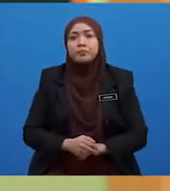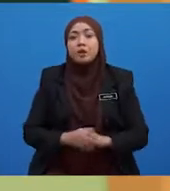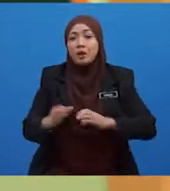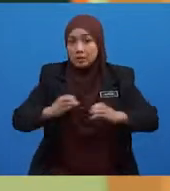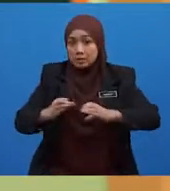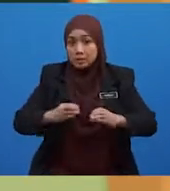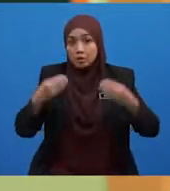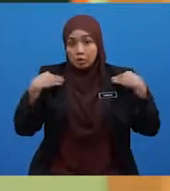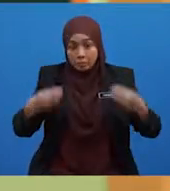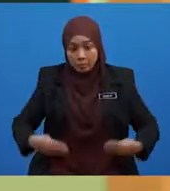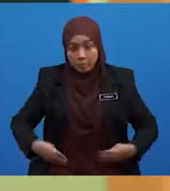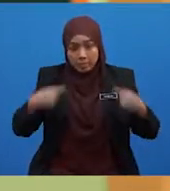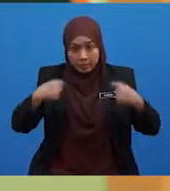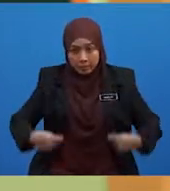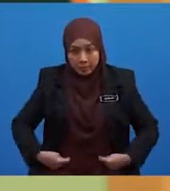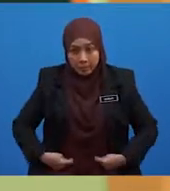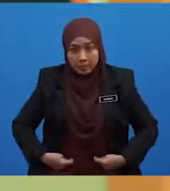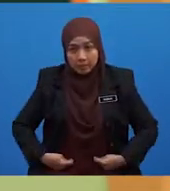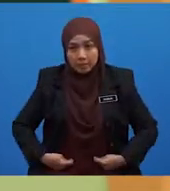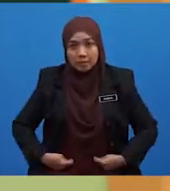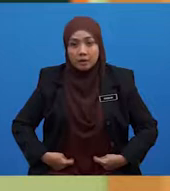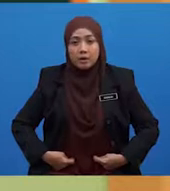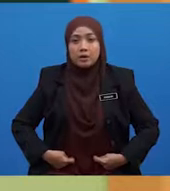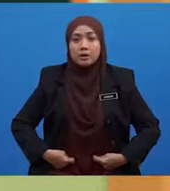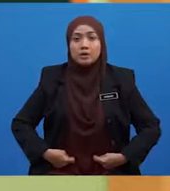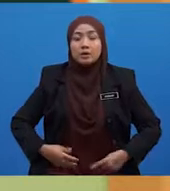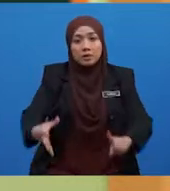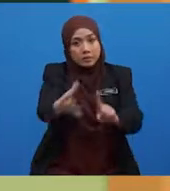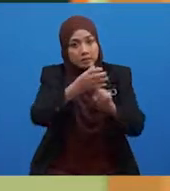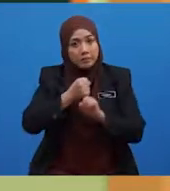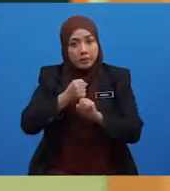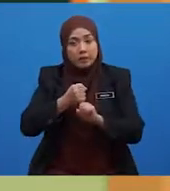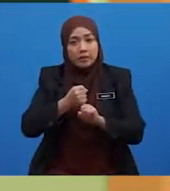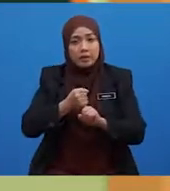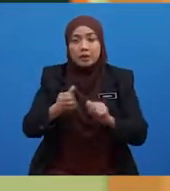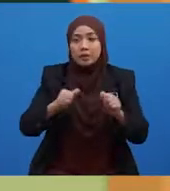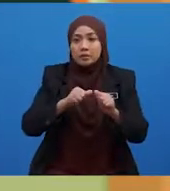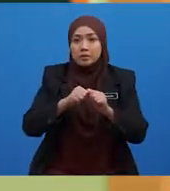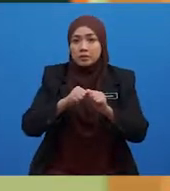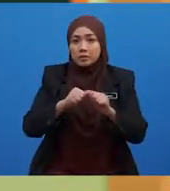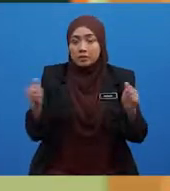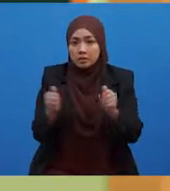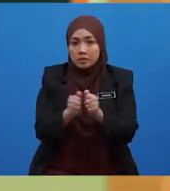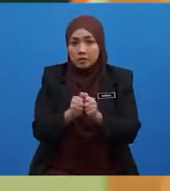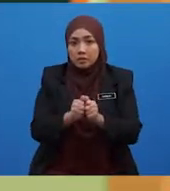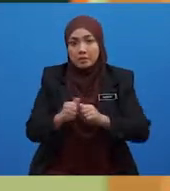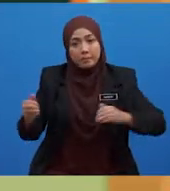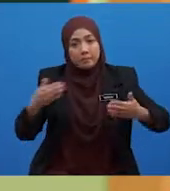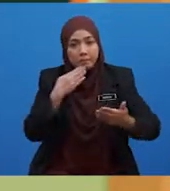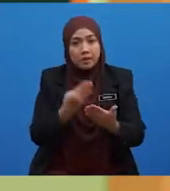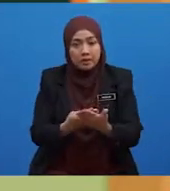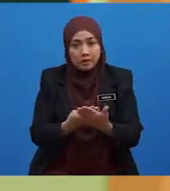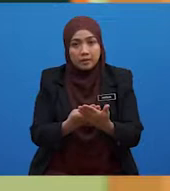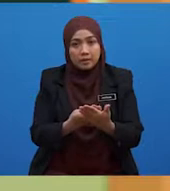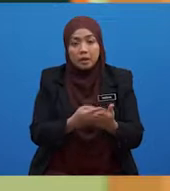badan hanya akan tercapai menerusi latihan fizikal bersistematik yang terancang dan dijalankan